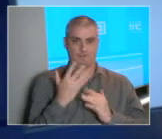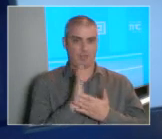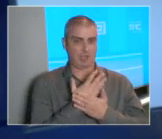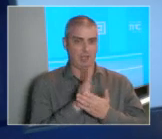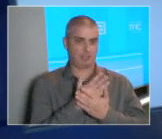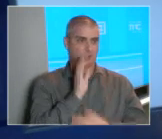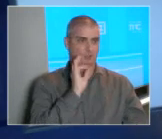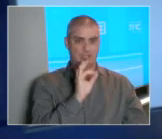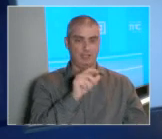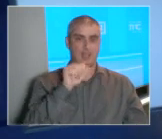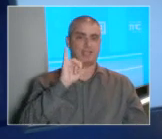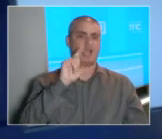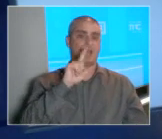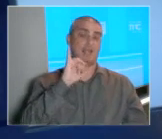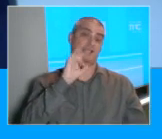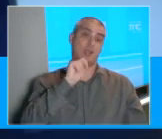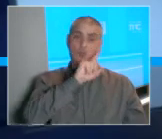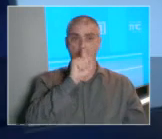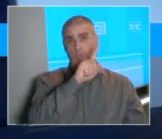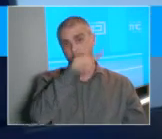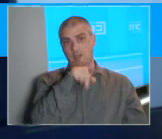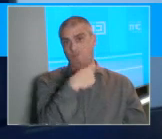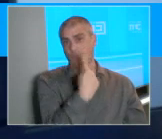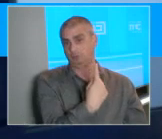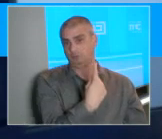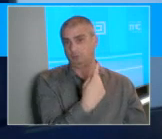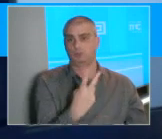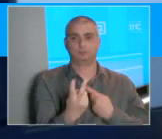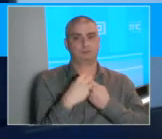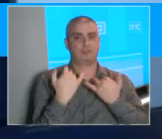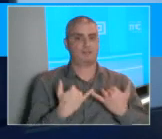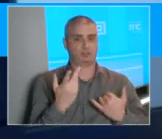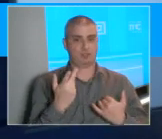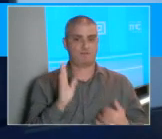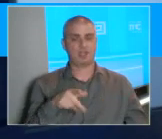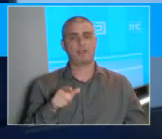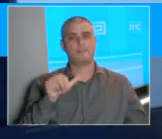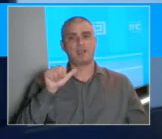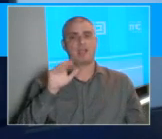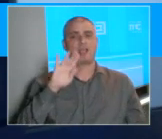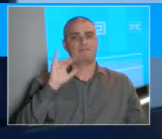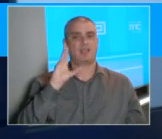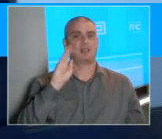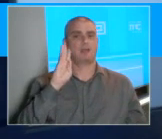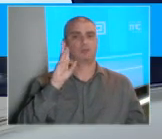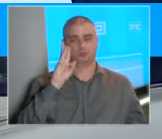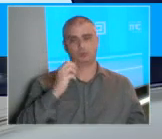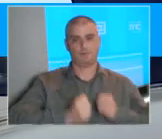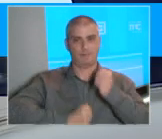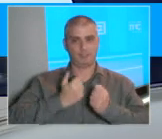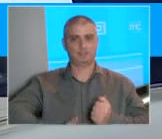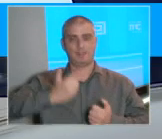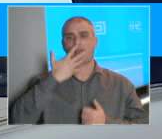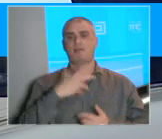ההחלטה של יאל ינון כנראה לפסול את עצמו. מצטרף אלינו גם אבי דבוש ממרץ,